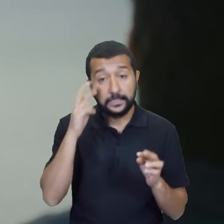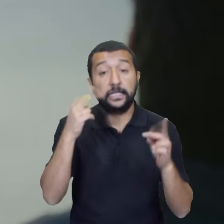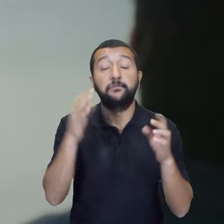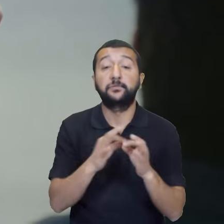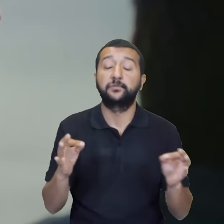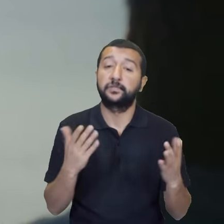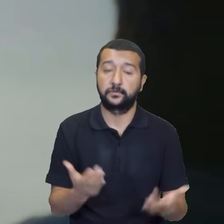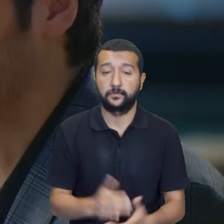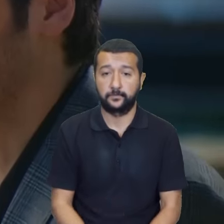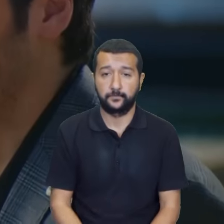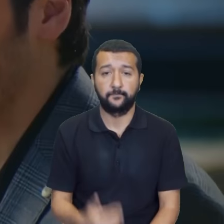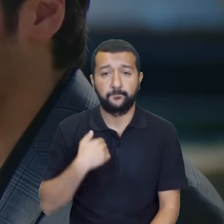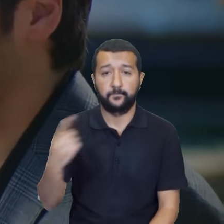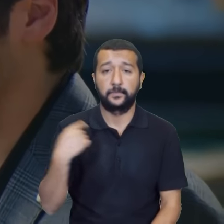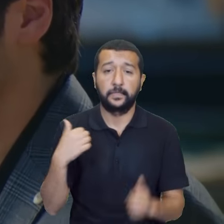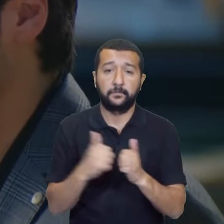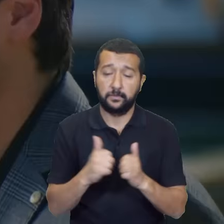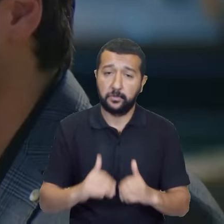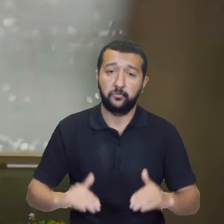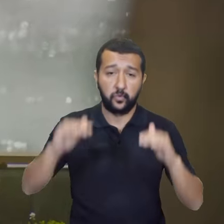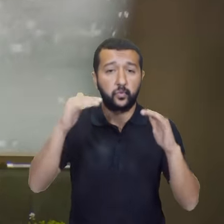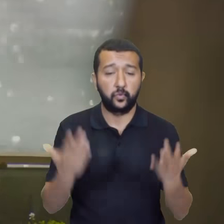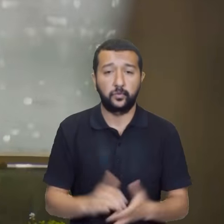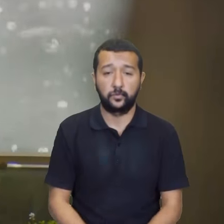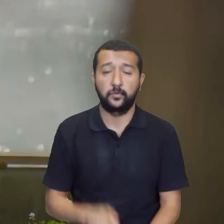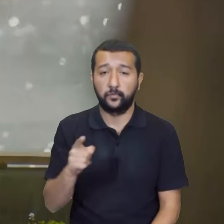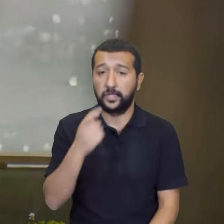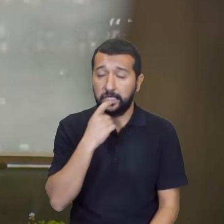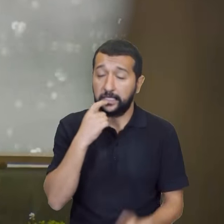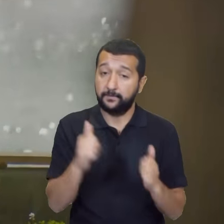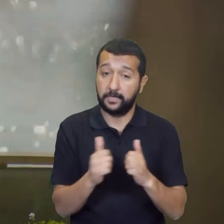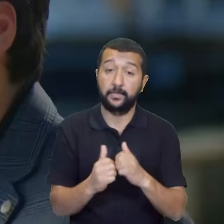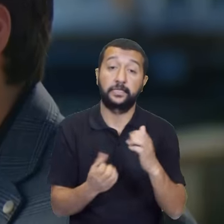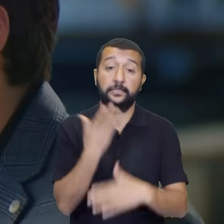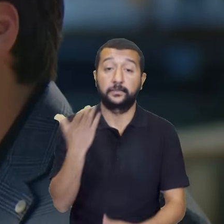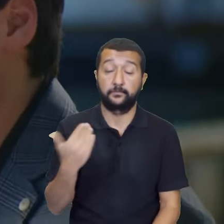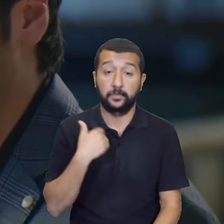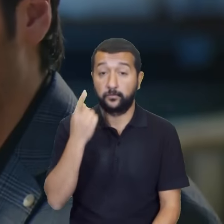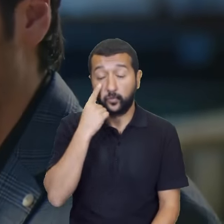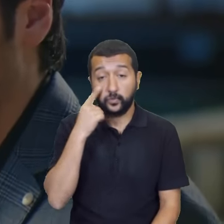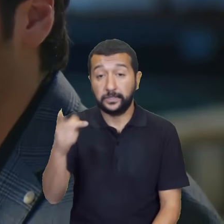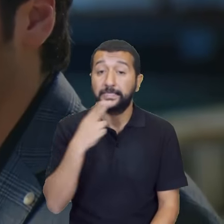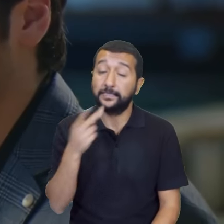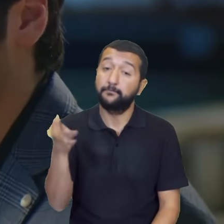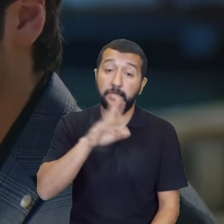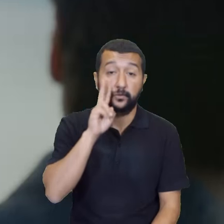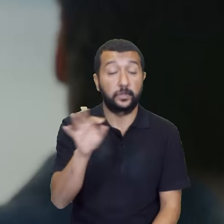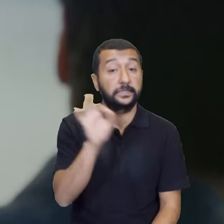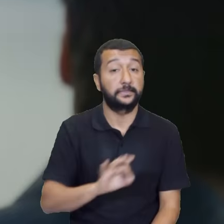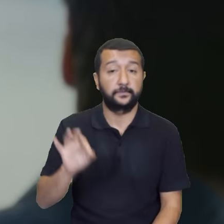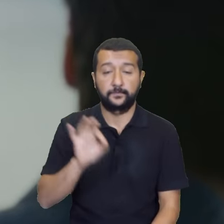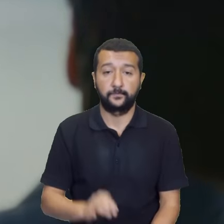hiç. Biz beraber büyüdük. Bu yaşa beraber geldik. Benim gözüm Itır'dan başkasını hiç